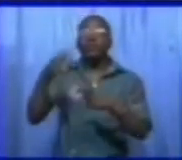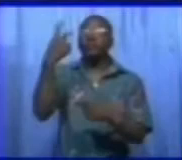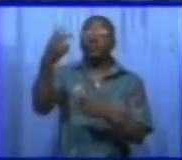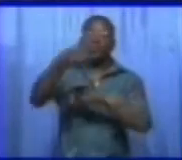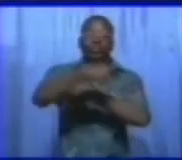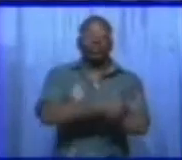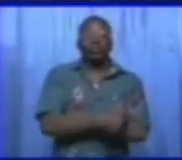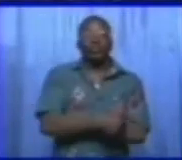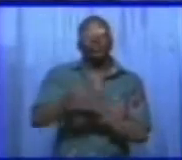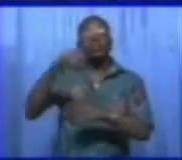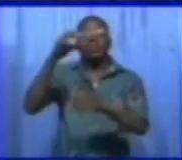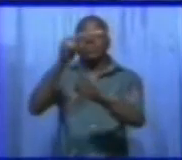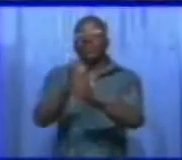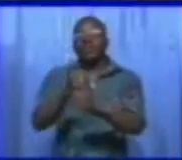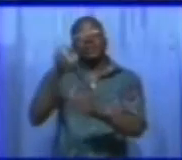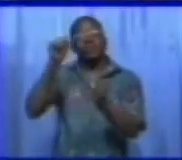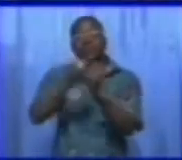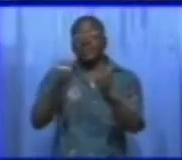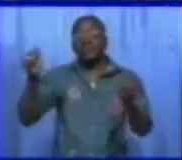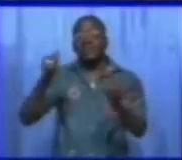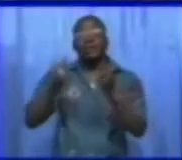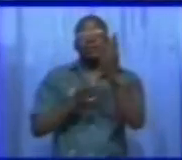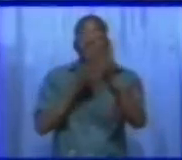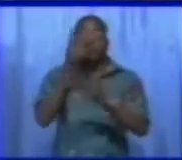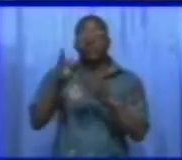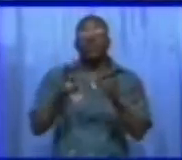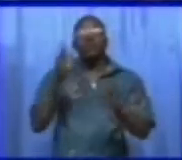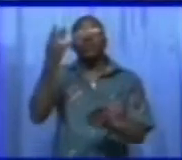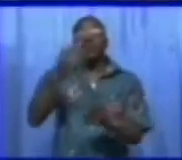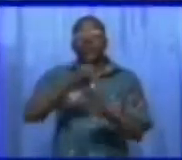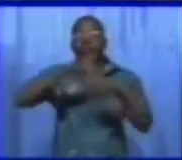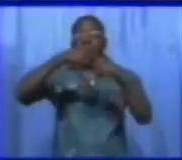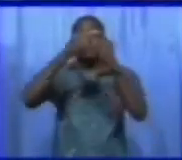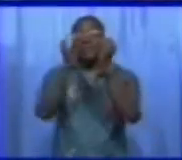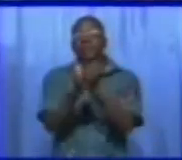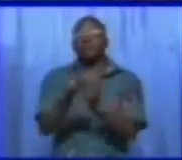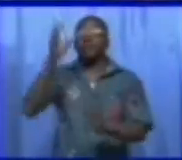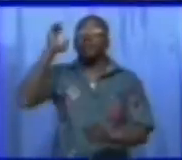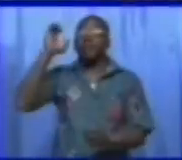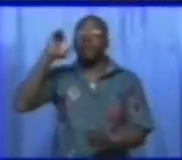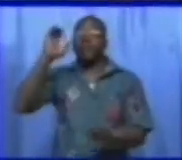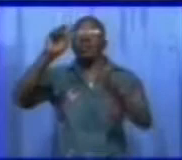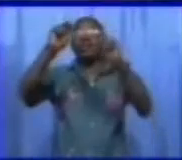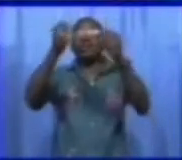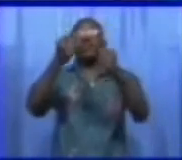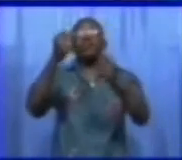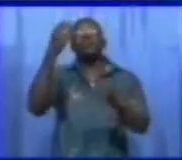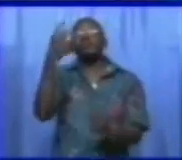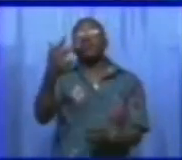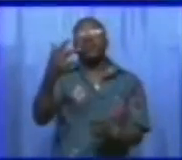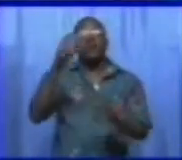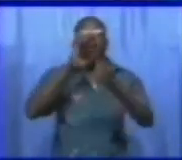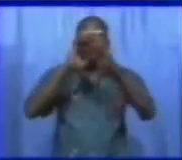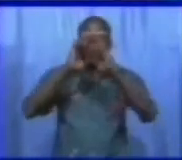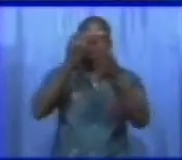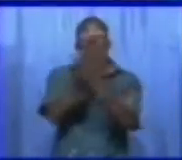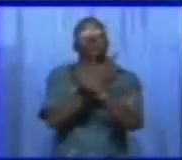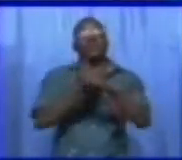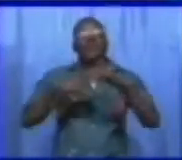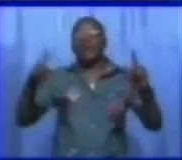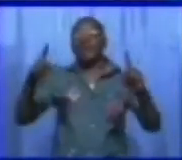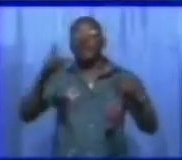2 jours décrypter 100 abstracts et assister à 3 sessions comportant 7 conférences à thème, 3 sessions à communication libre